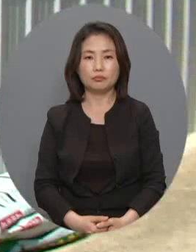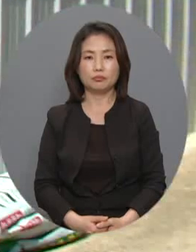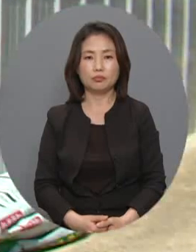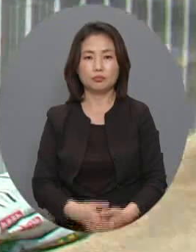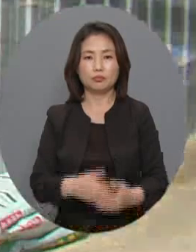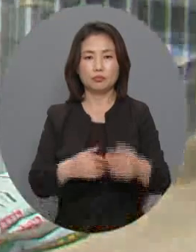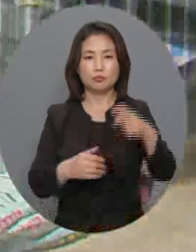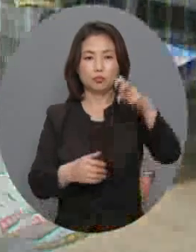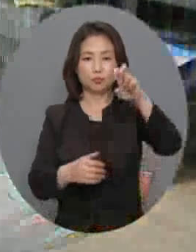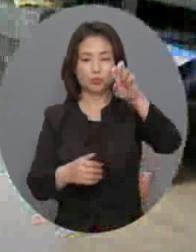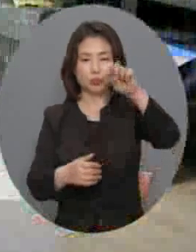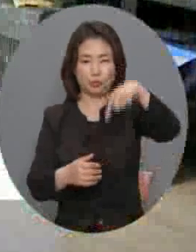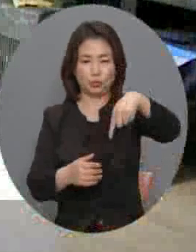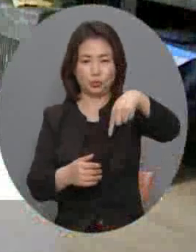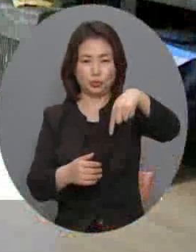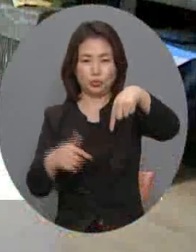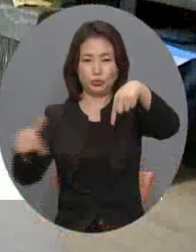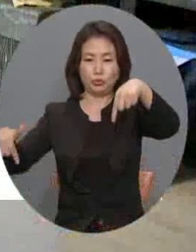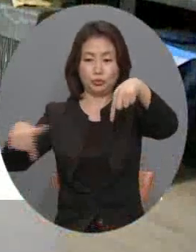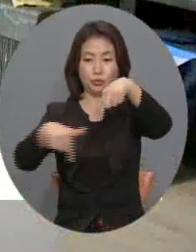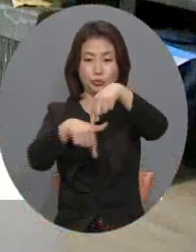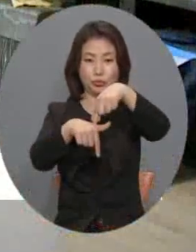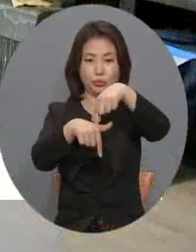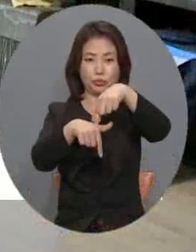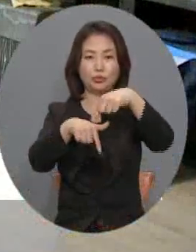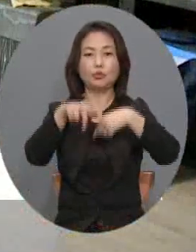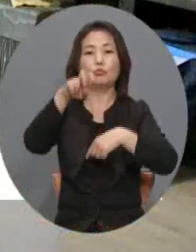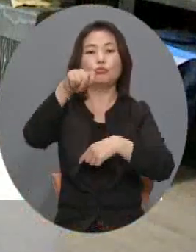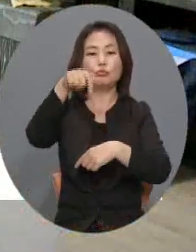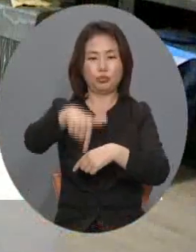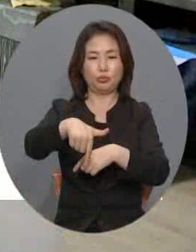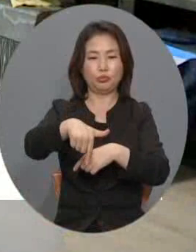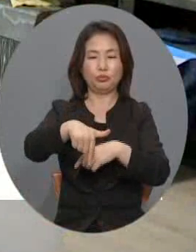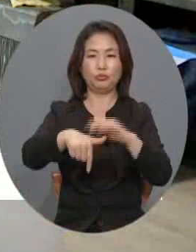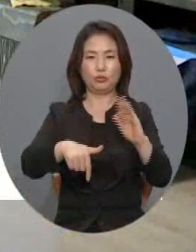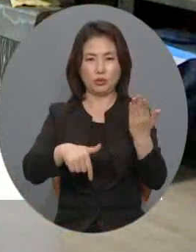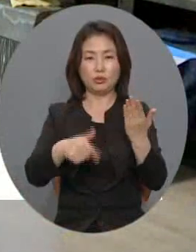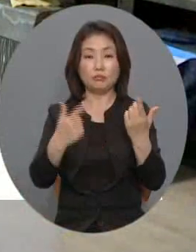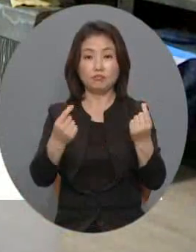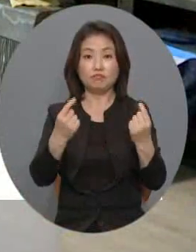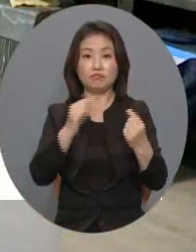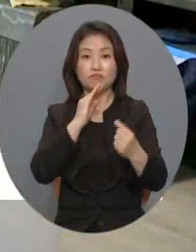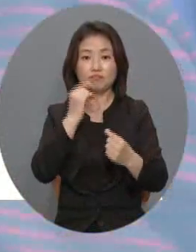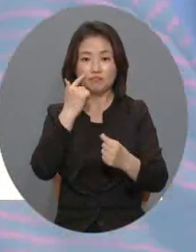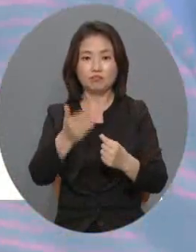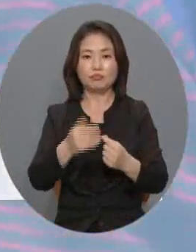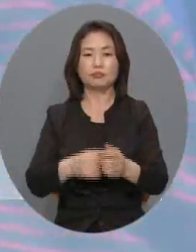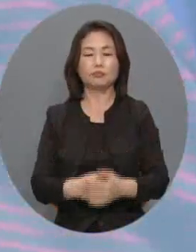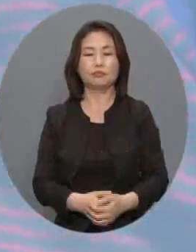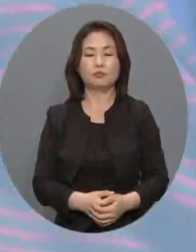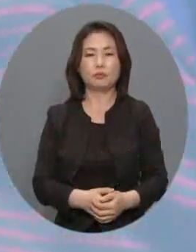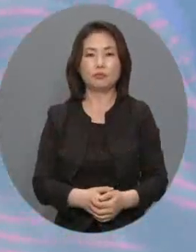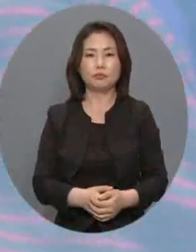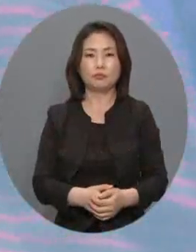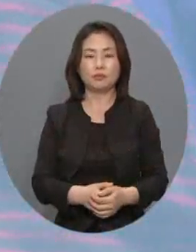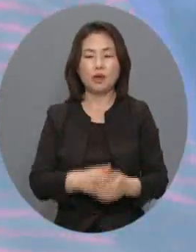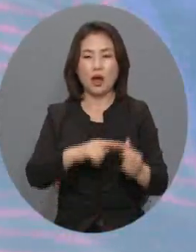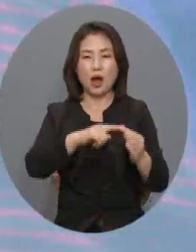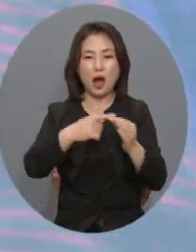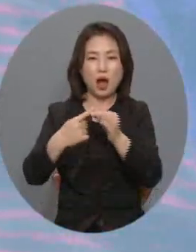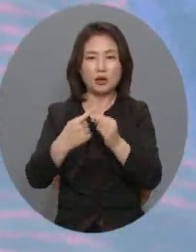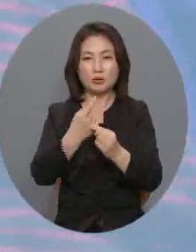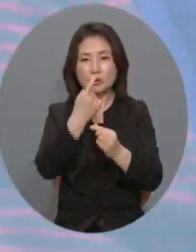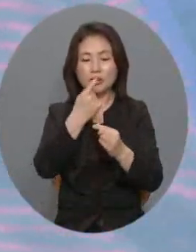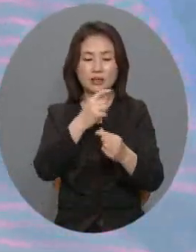문자에 받침 기역이 들어가면 목이 되고 목 그죠? 예. 그다음에 한글 배달